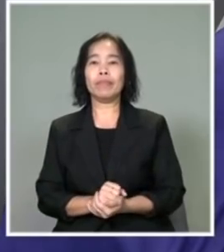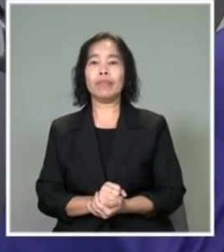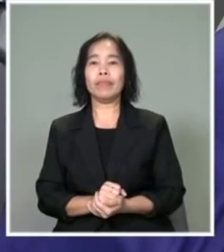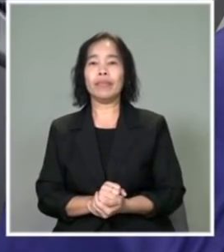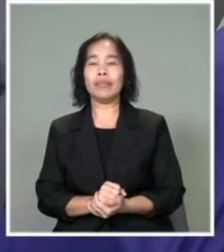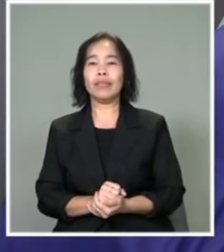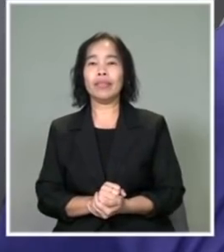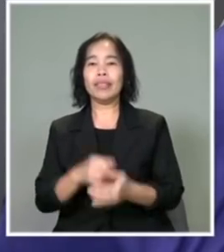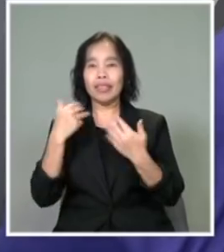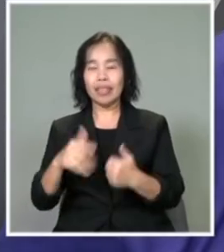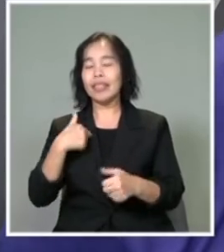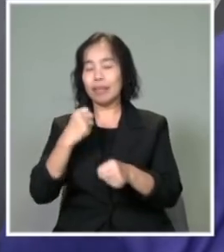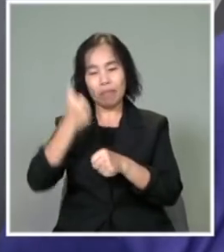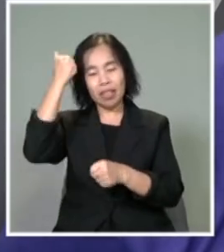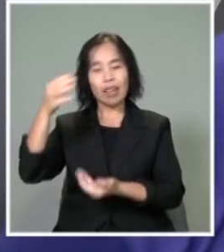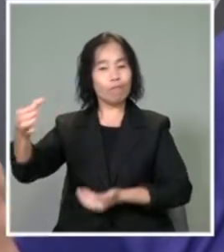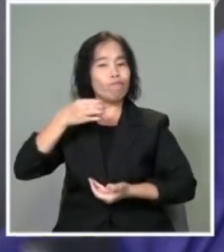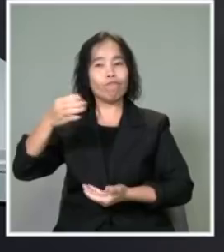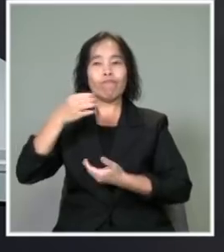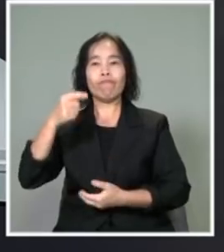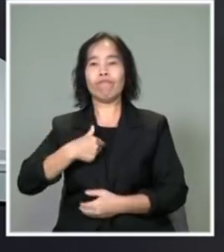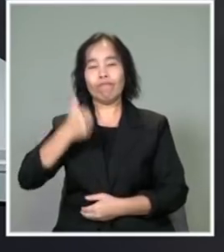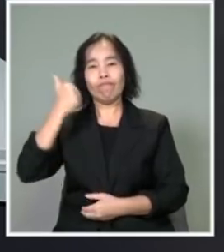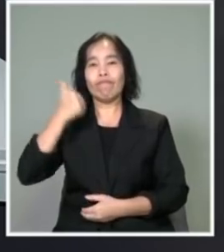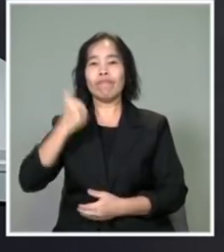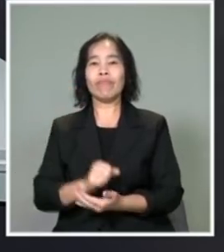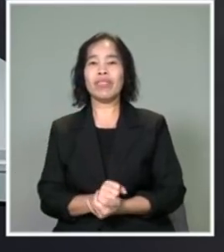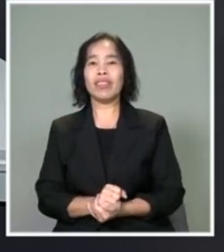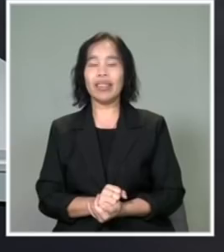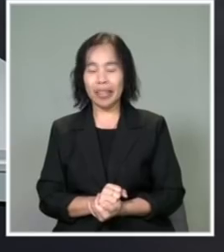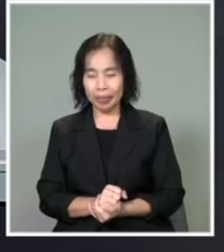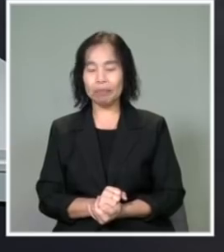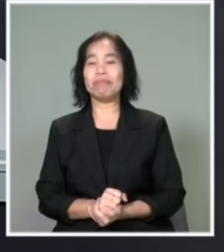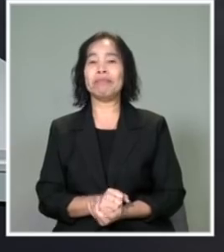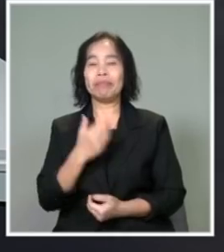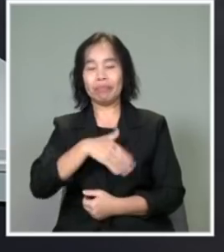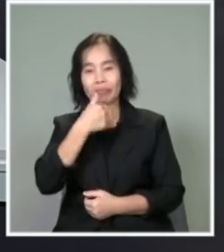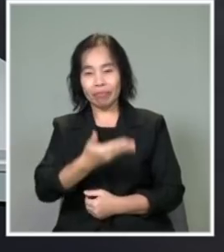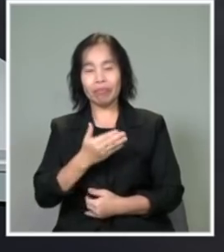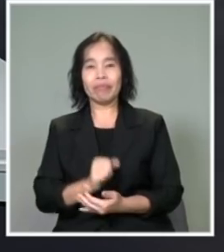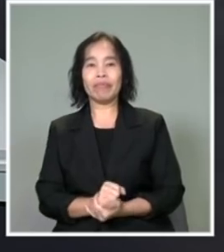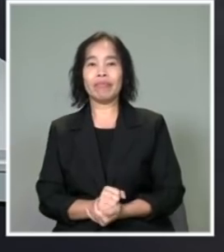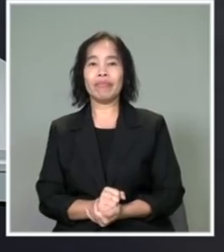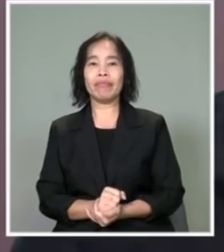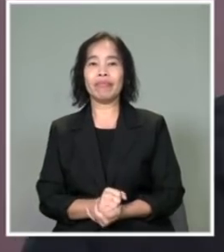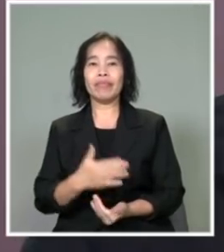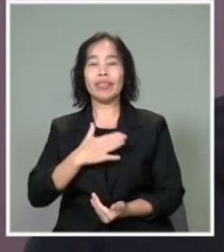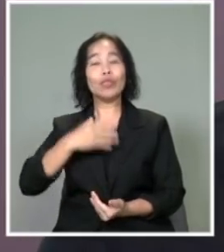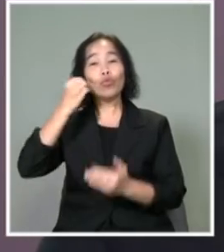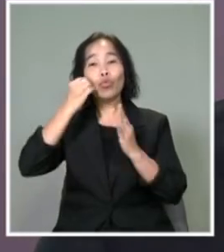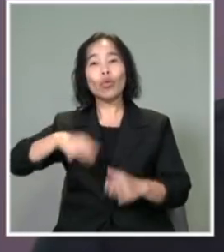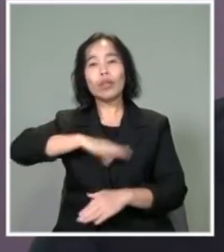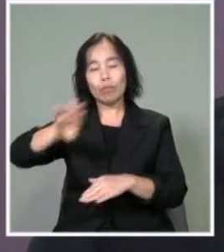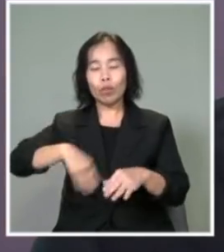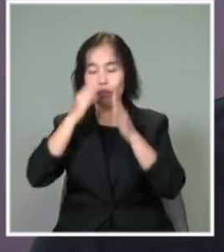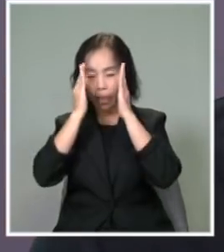พวกผมอยู่แล้วครับแชมป์เดียวครับ โอ้โหฮึกเหิมจริงๆฮะเชิญฮะต่อครับวรวิทย์ฮะ ครับพวกผมทุกคนก็ตั้งใจซ้อม